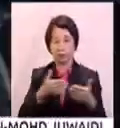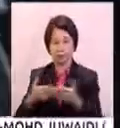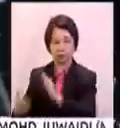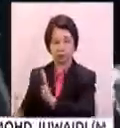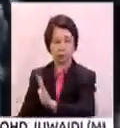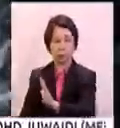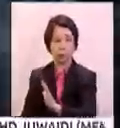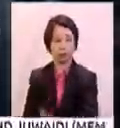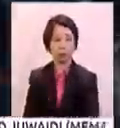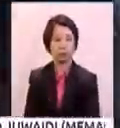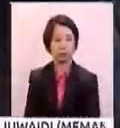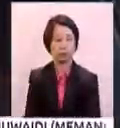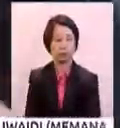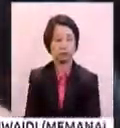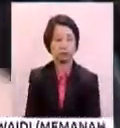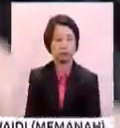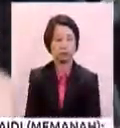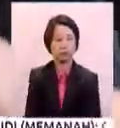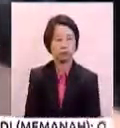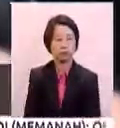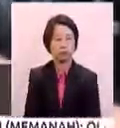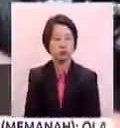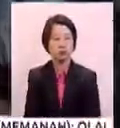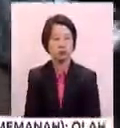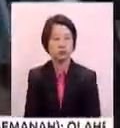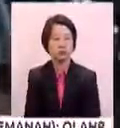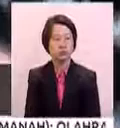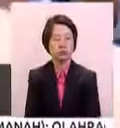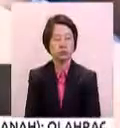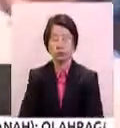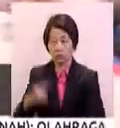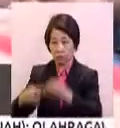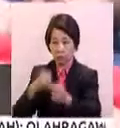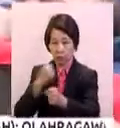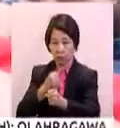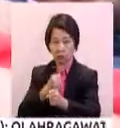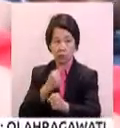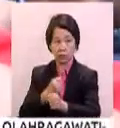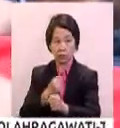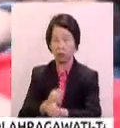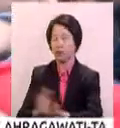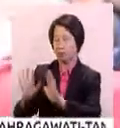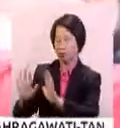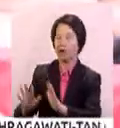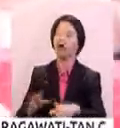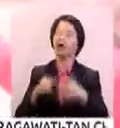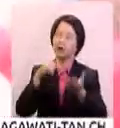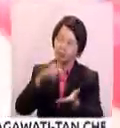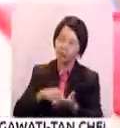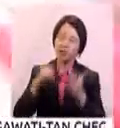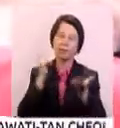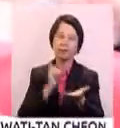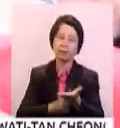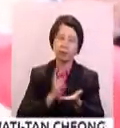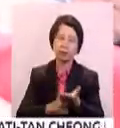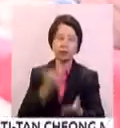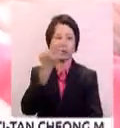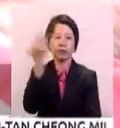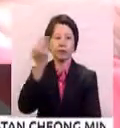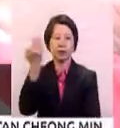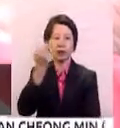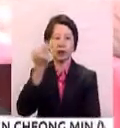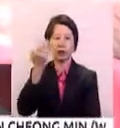apa? Pasal isu rakyat. Pasal pekerjaan kan? Meeting ni perbincangan biasa. Perbincangan